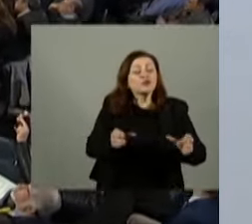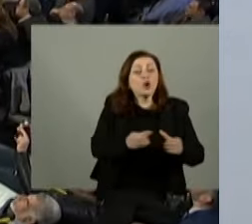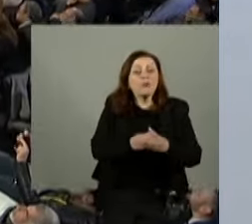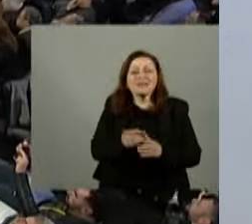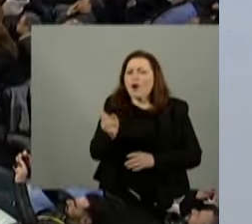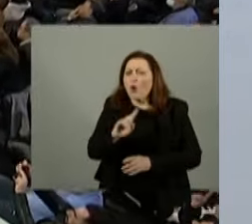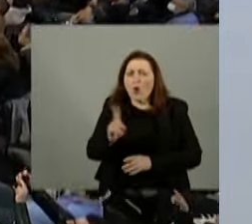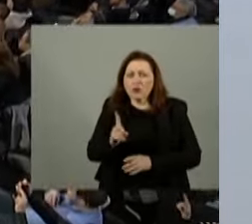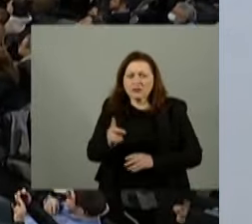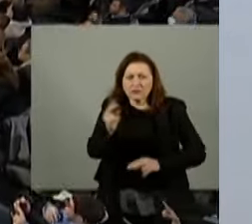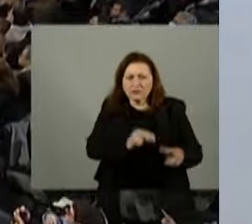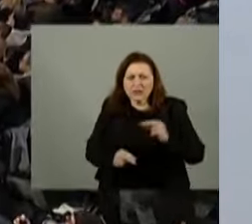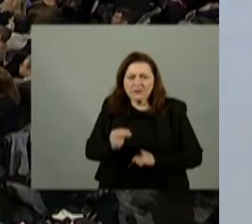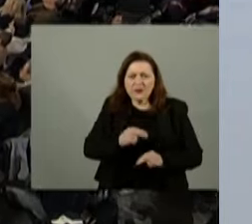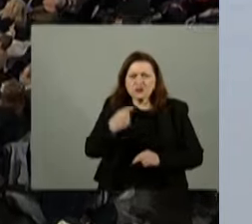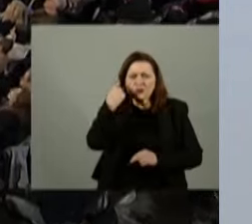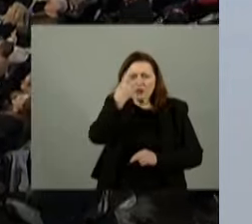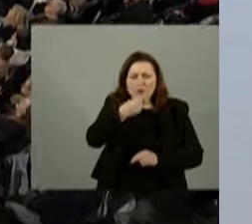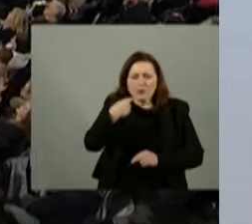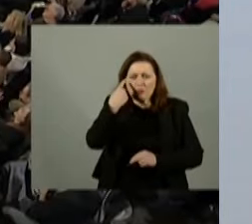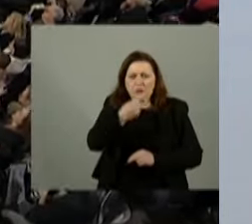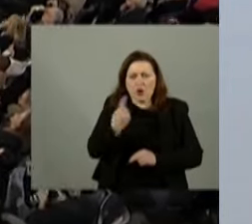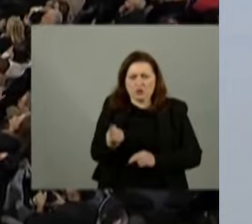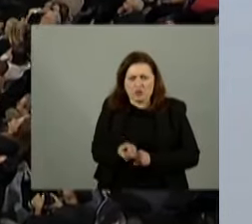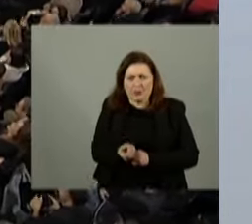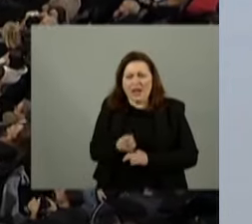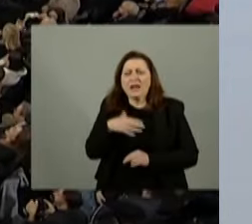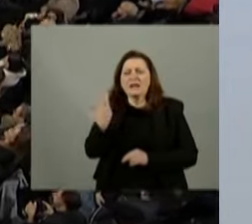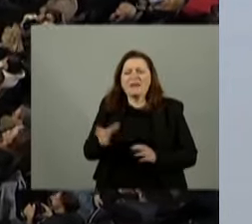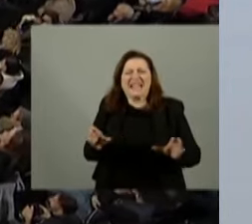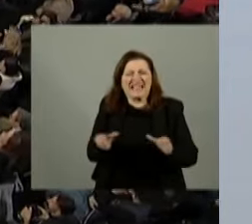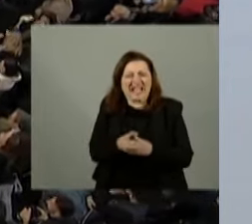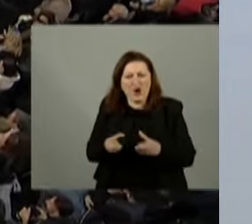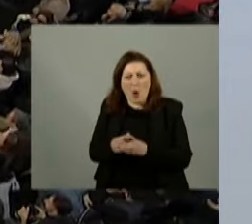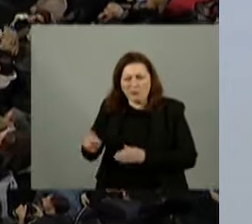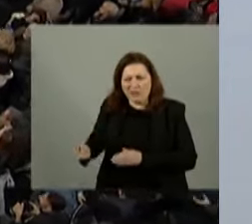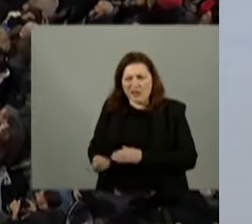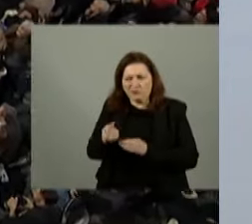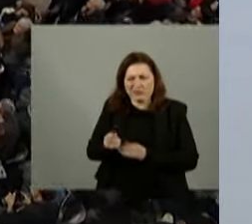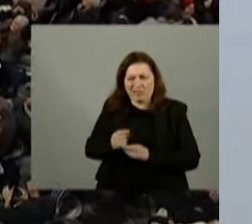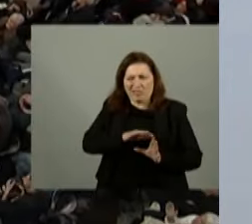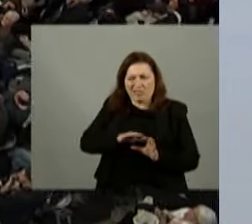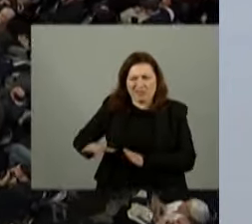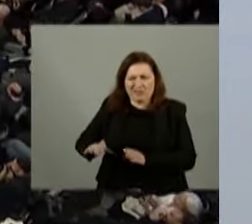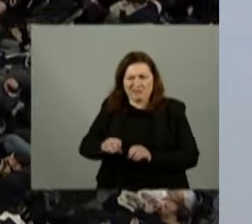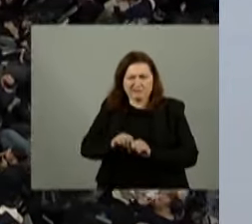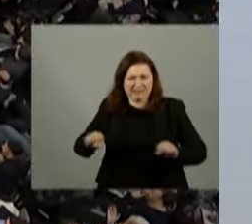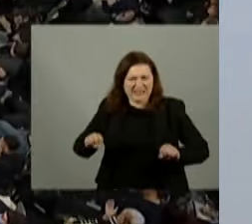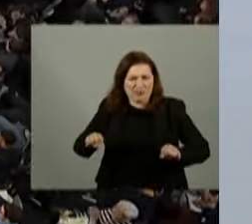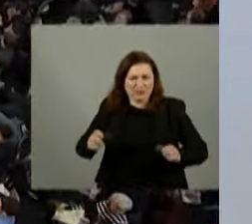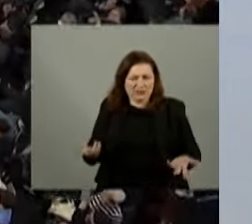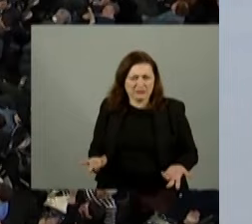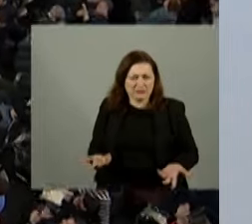Σαν προετοιμασία του εδάφους της εξόδου από αυτή την αναμέτρηση, η οποία έτσι